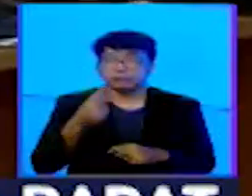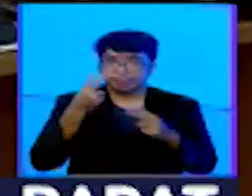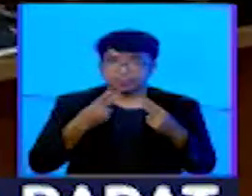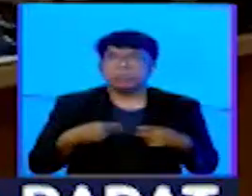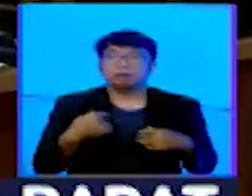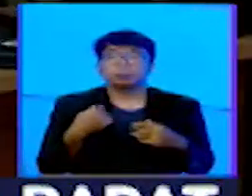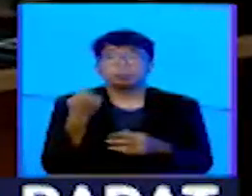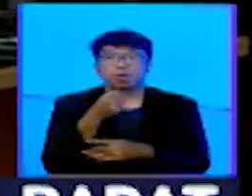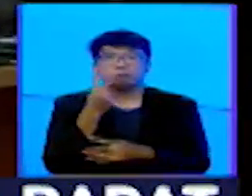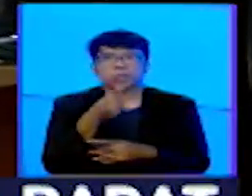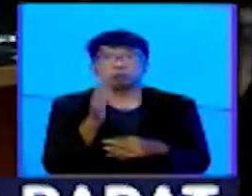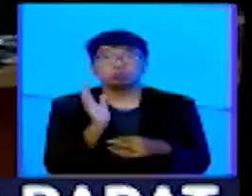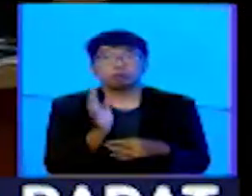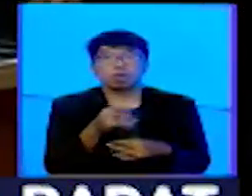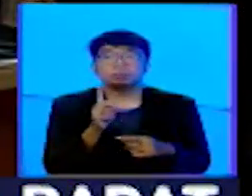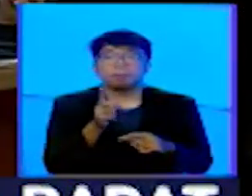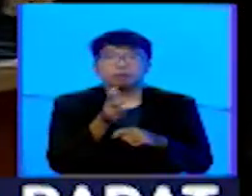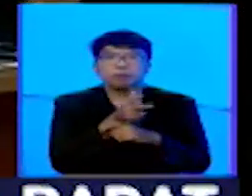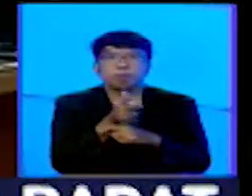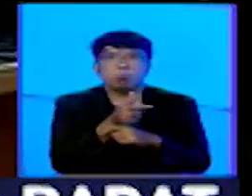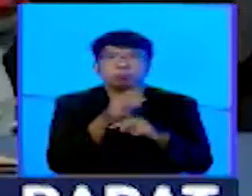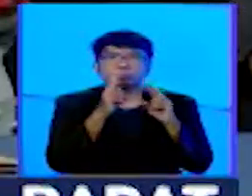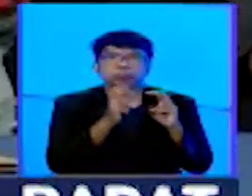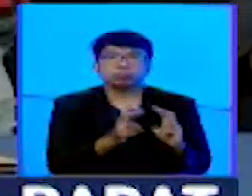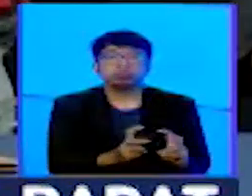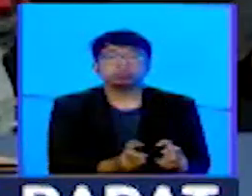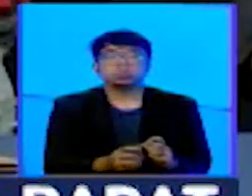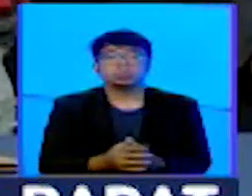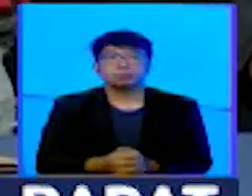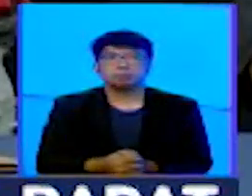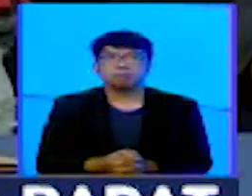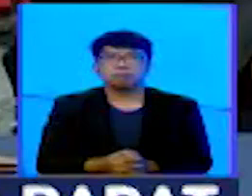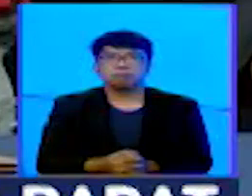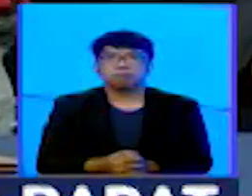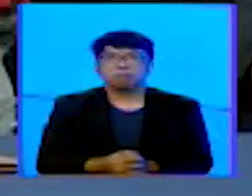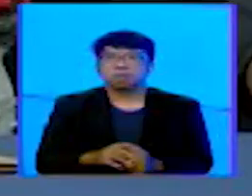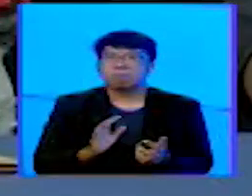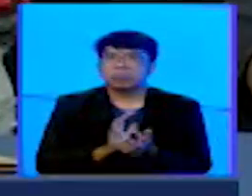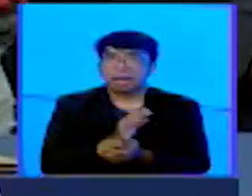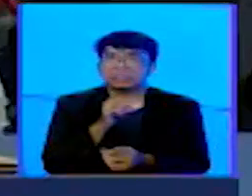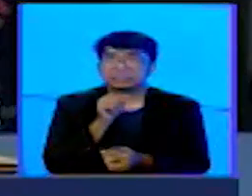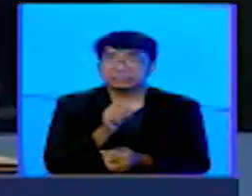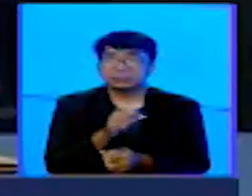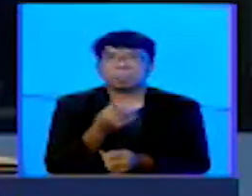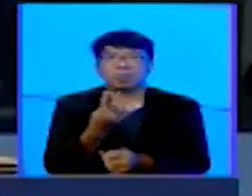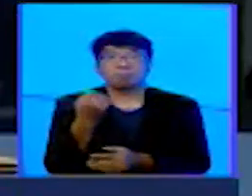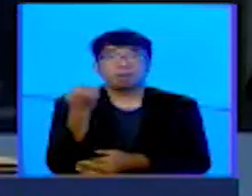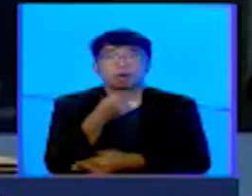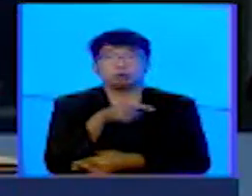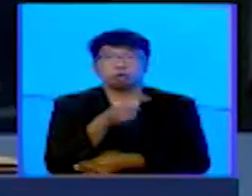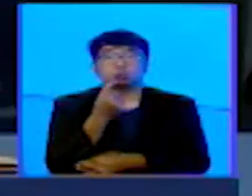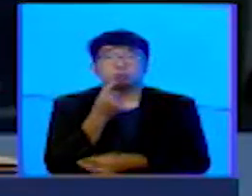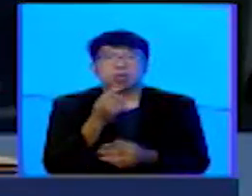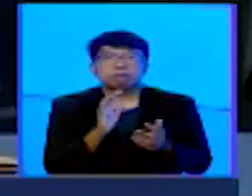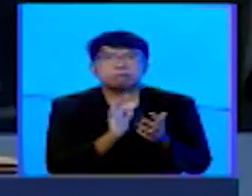melakukan pemeriksaan rekaman kamera CCTV. Kesempatan ini memang dimanfaatkan betul oleh